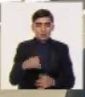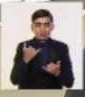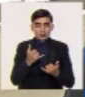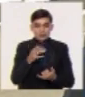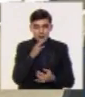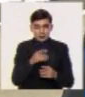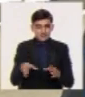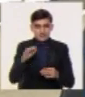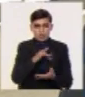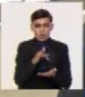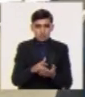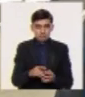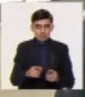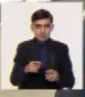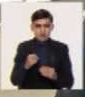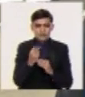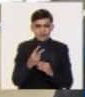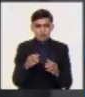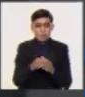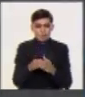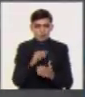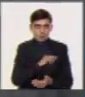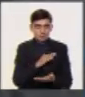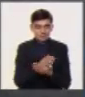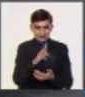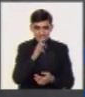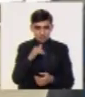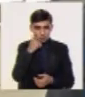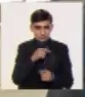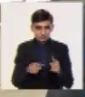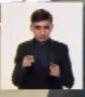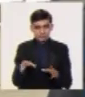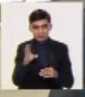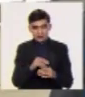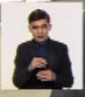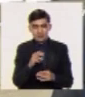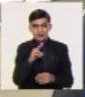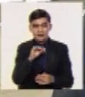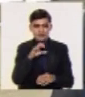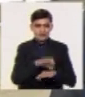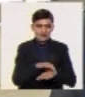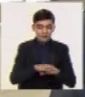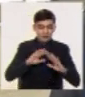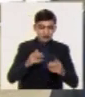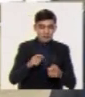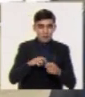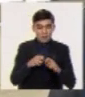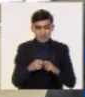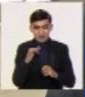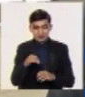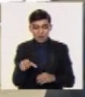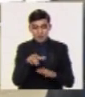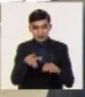қазіргі бүкіл қаланың ішінде 12 мердігерлер істеп жатыр. Сол 3 жылдың ішінде бірдеңкелер болып, дефект болып, замечаниелер болып қалса, жолдың үстінде